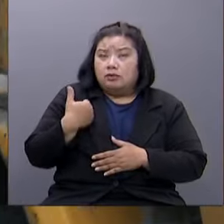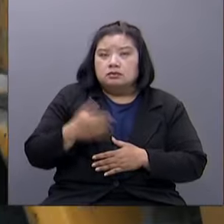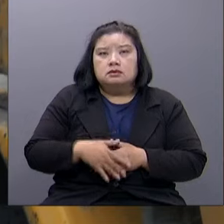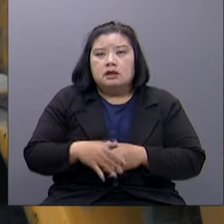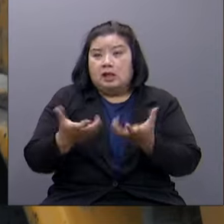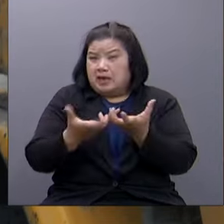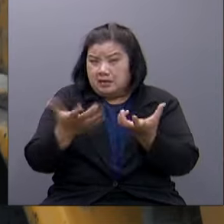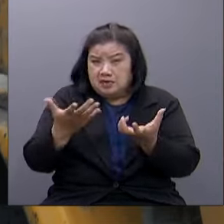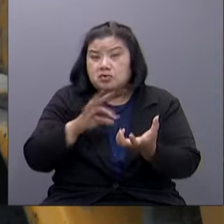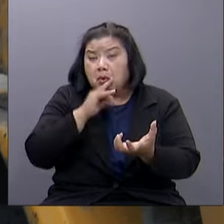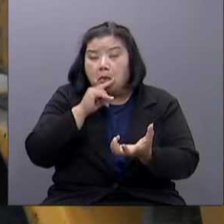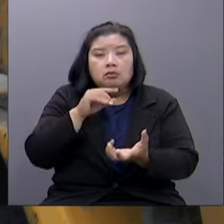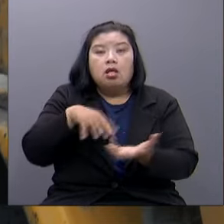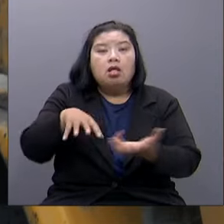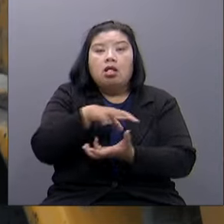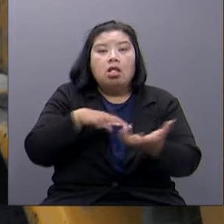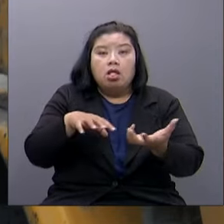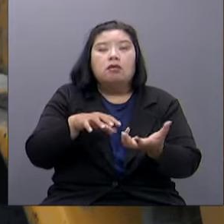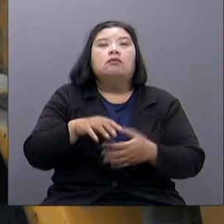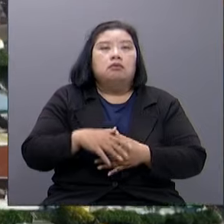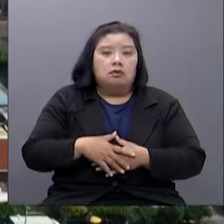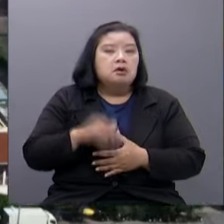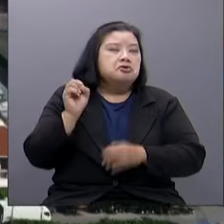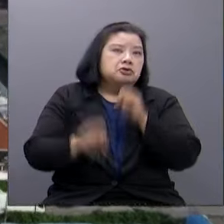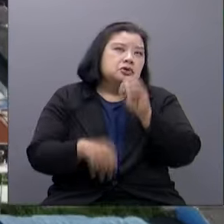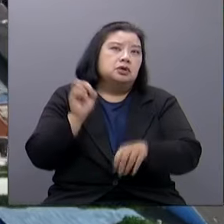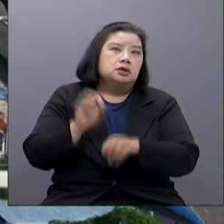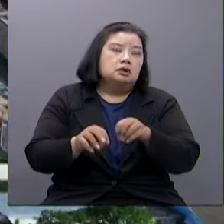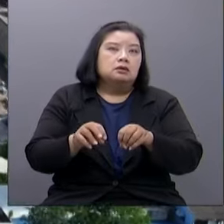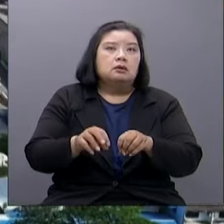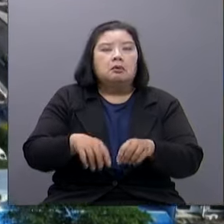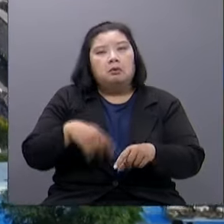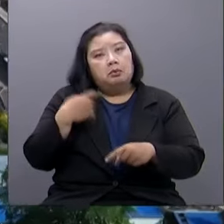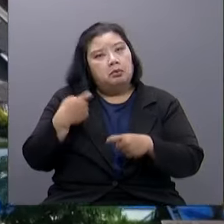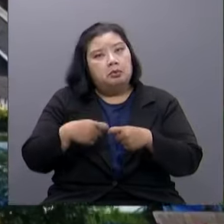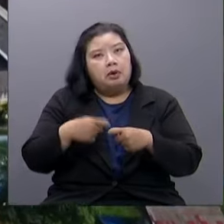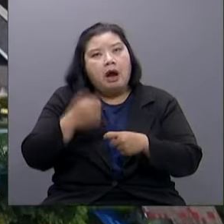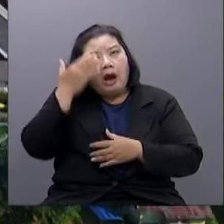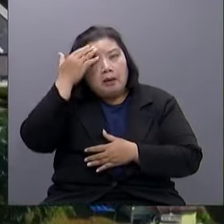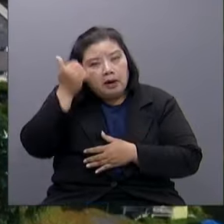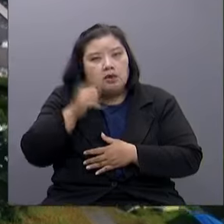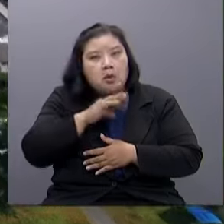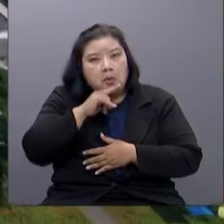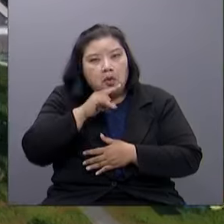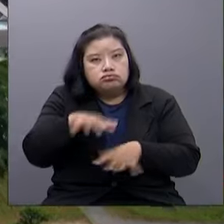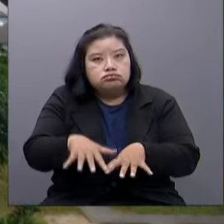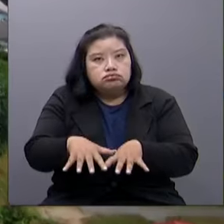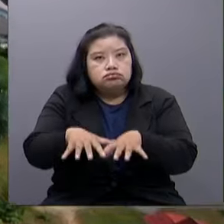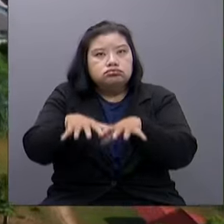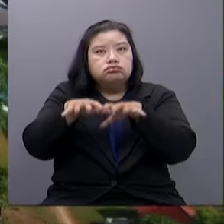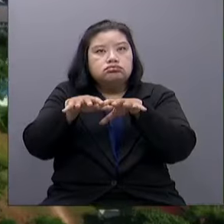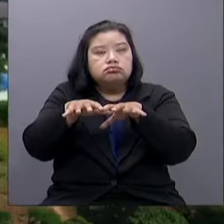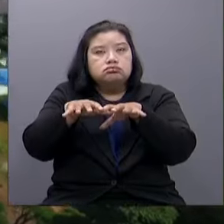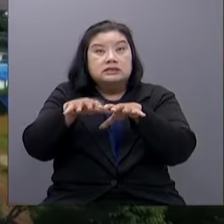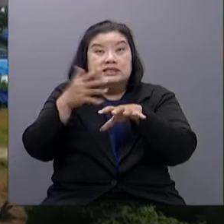เศษอาหารตั้งแต่ต้นทางหรือว่าจากร้านอาหารเนี่ยมันก็จะถูกทำให้ไปกองรวมกันอยู่ในขยะทั่วๆไปที่เราต้อง